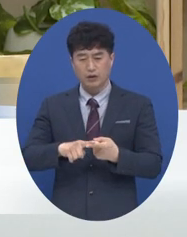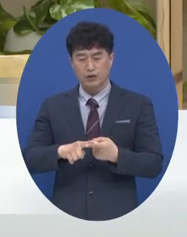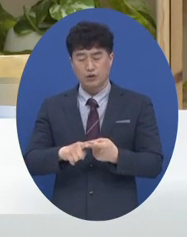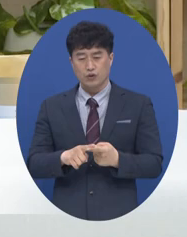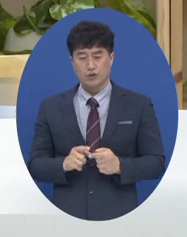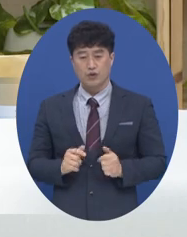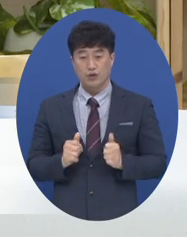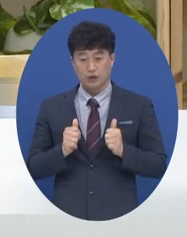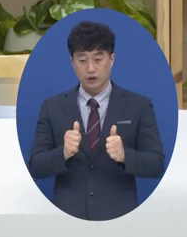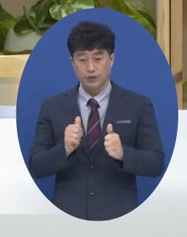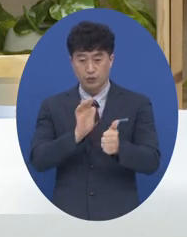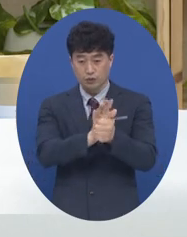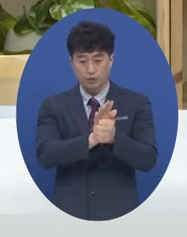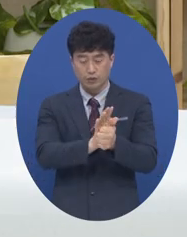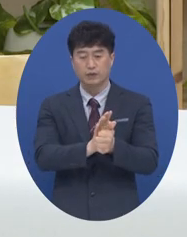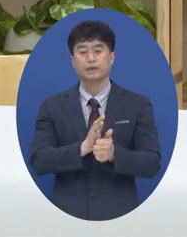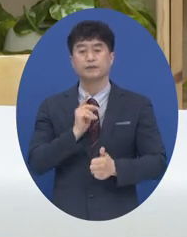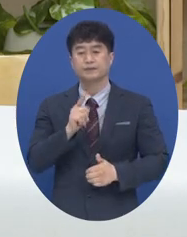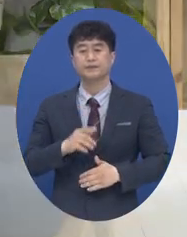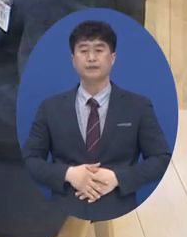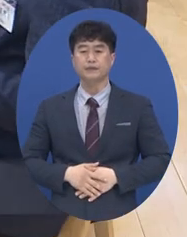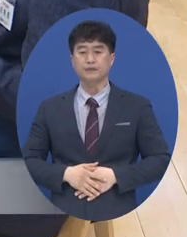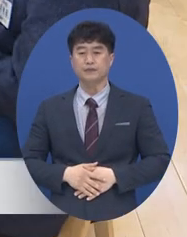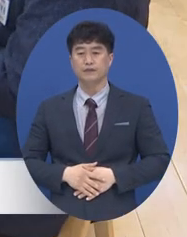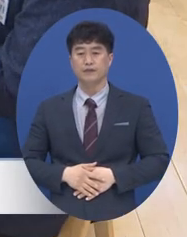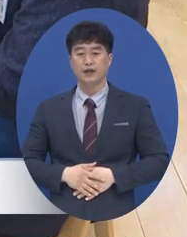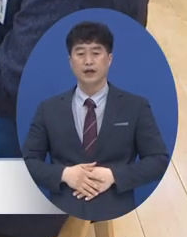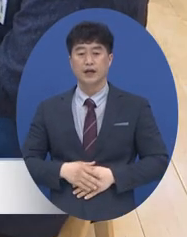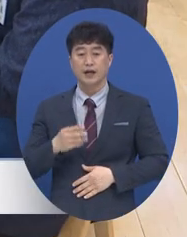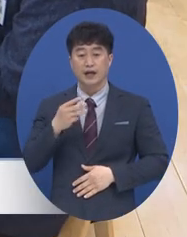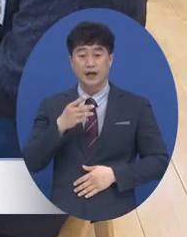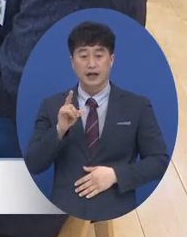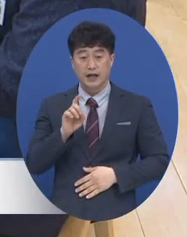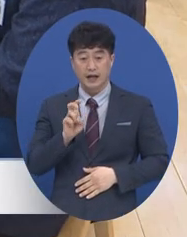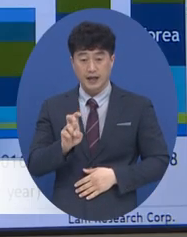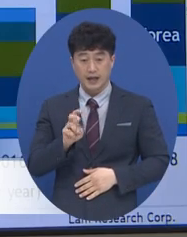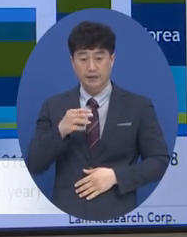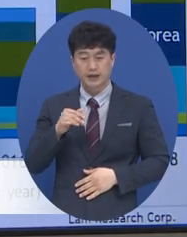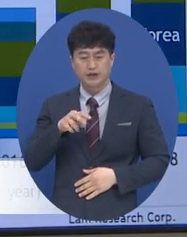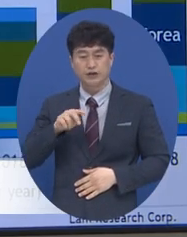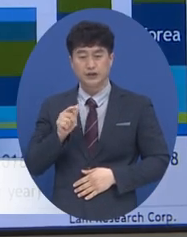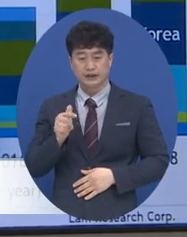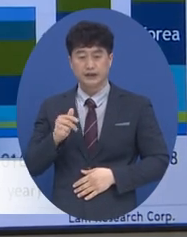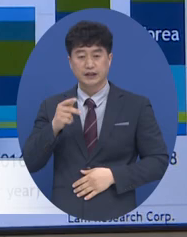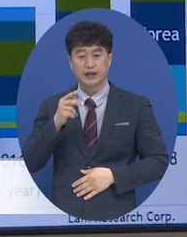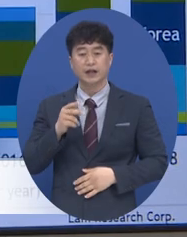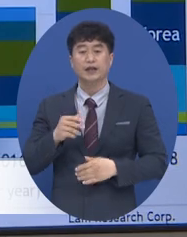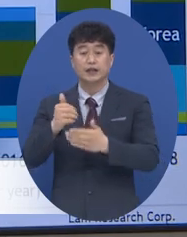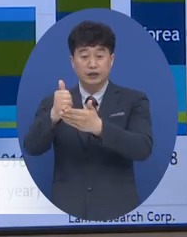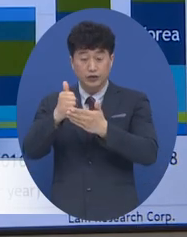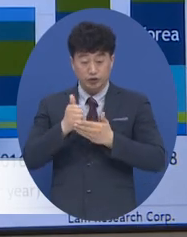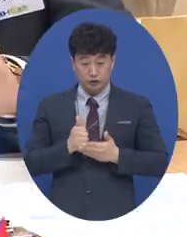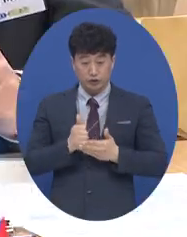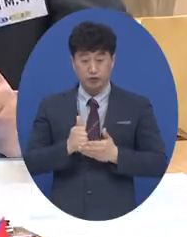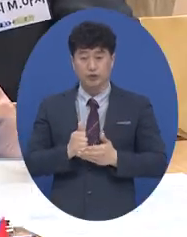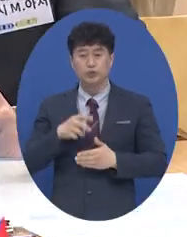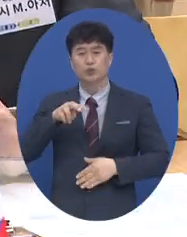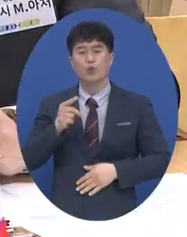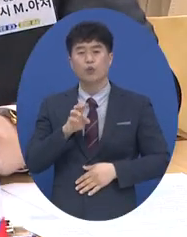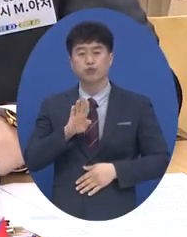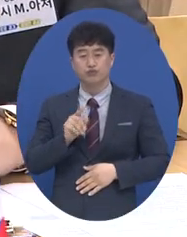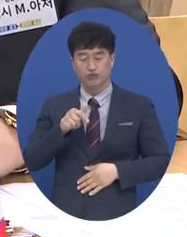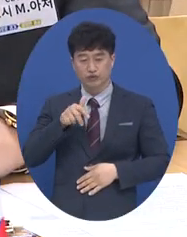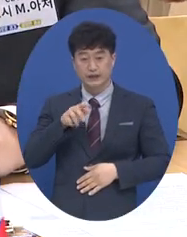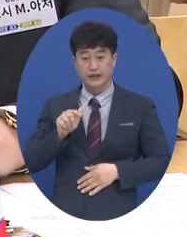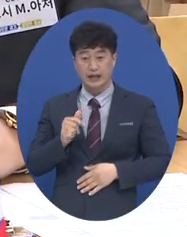있어서 최대한의 지원을 아끼지 않겠습니다. 램리서치 한국 R&D 센터 유치는 소부장 산업 생태계